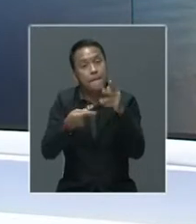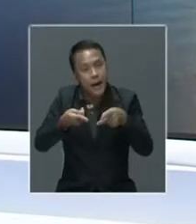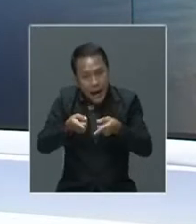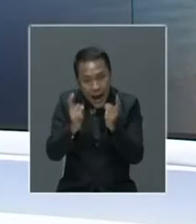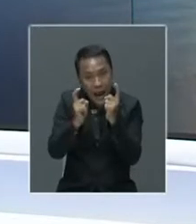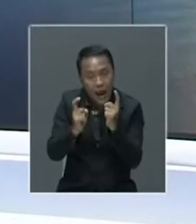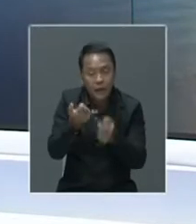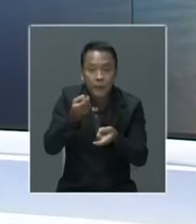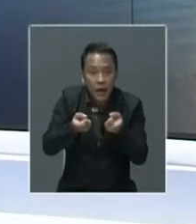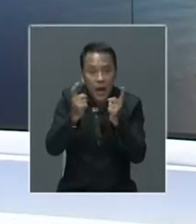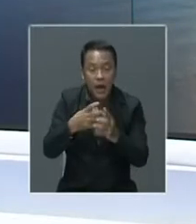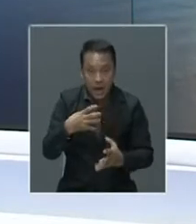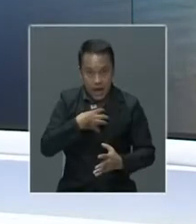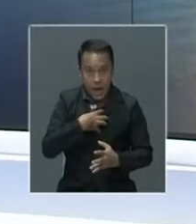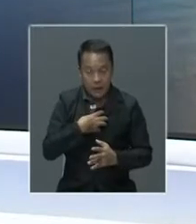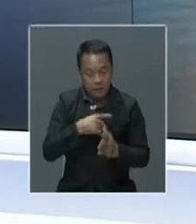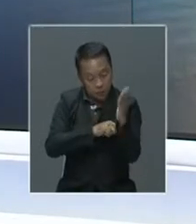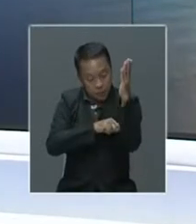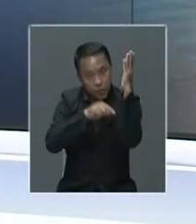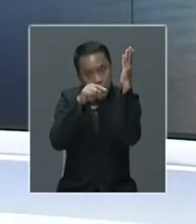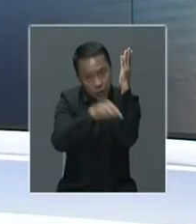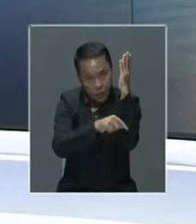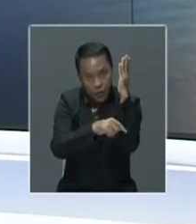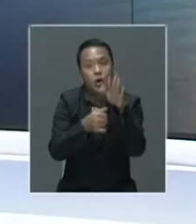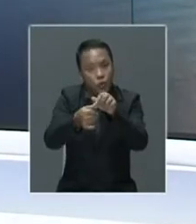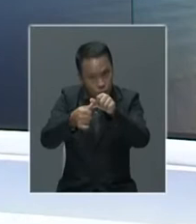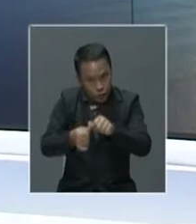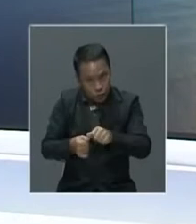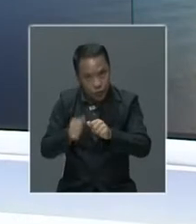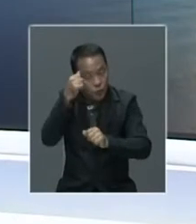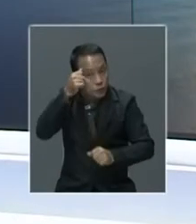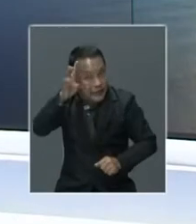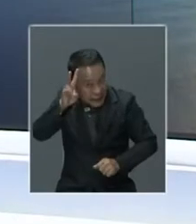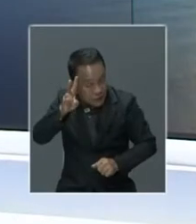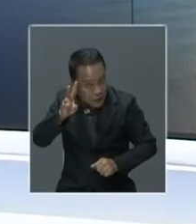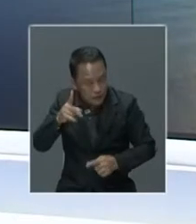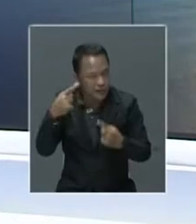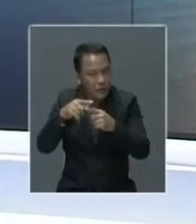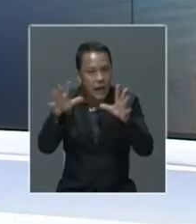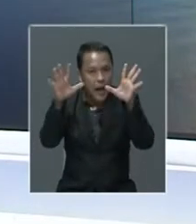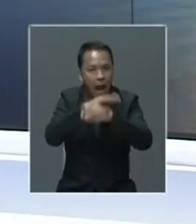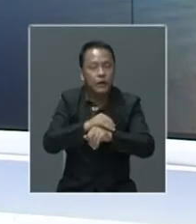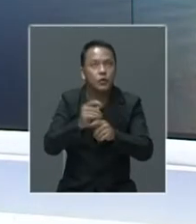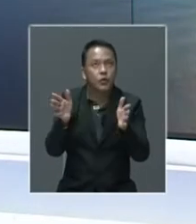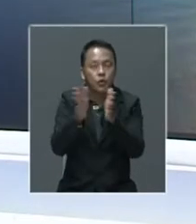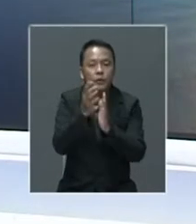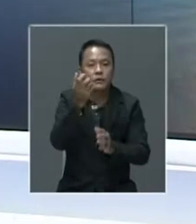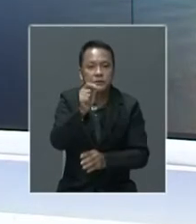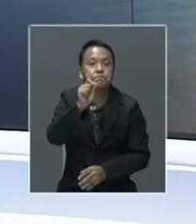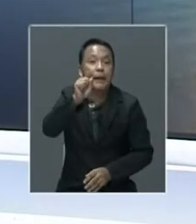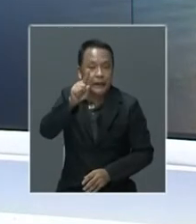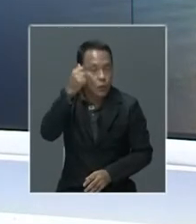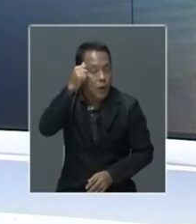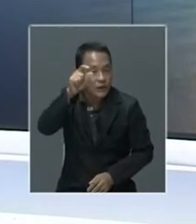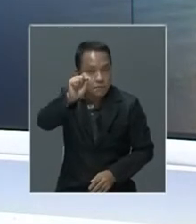ทำยังไงนะถ้าอยากจะข้ามจังหวัดเนี่ยต้องกักต่ออีก7วันเพราะฉะนั้นก็จะกลายเป็นต้องกักตัวทั้งหมด21วัน